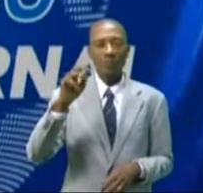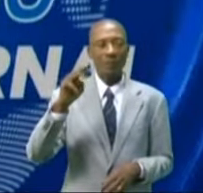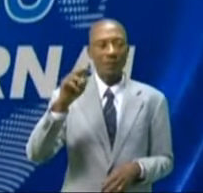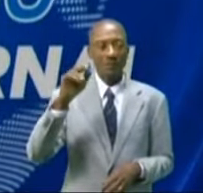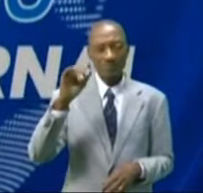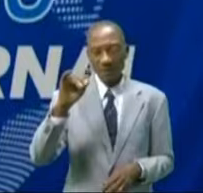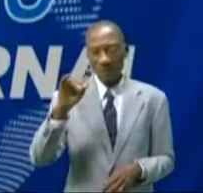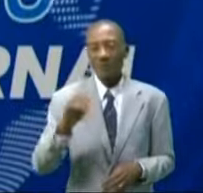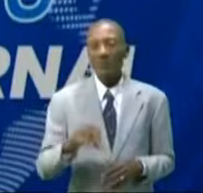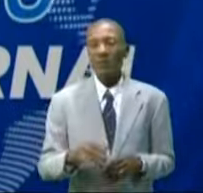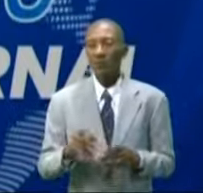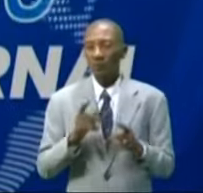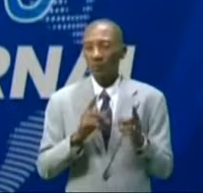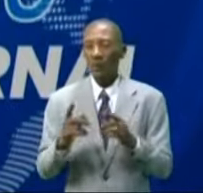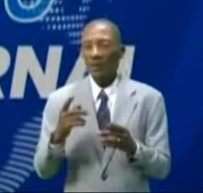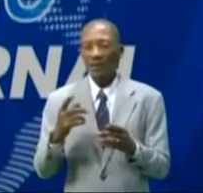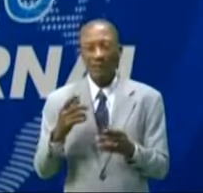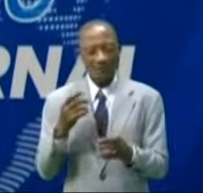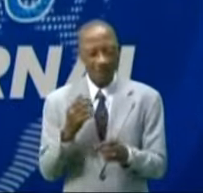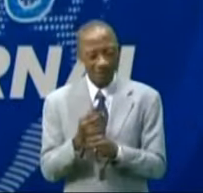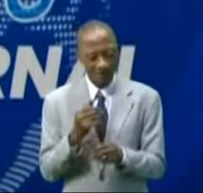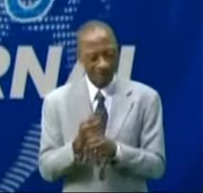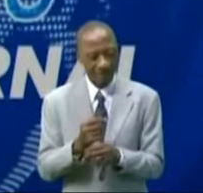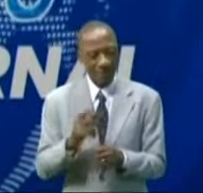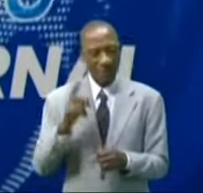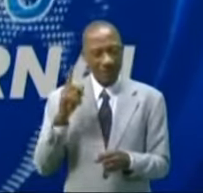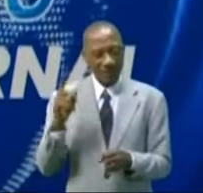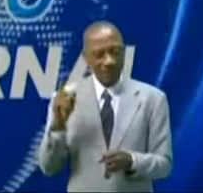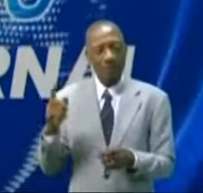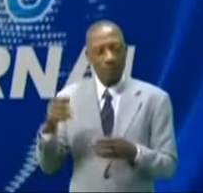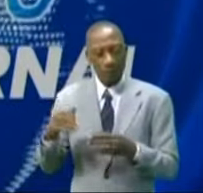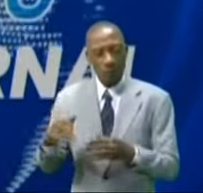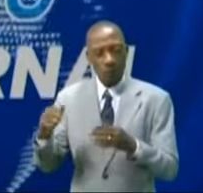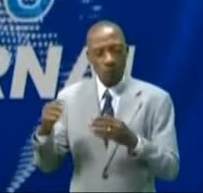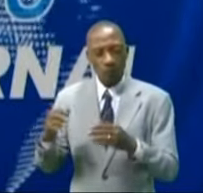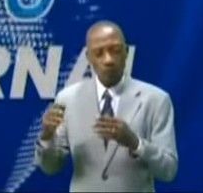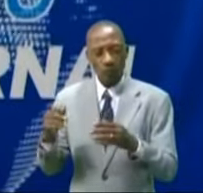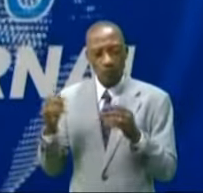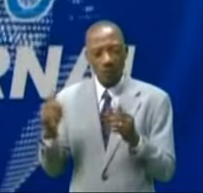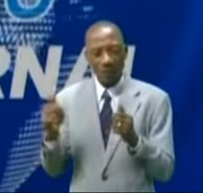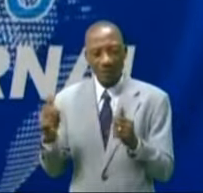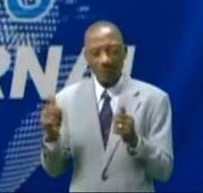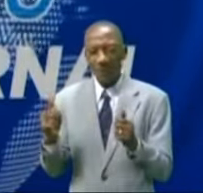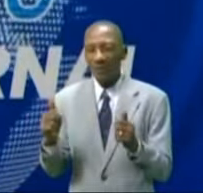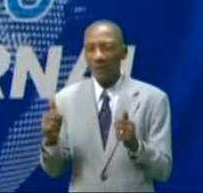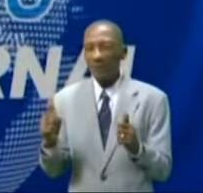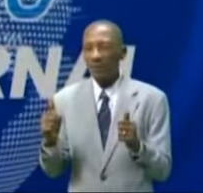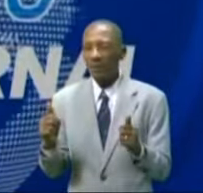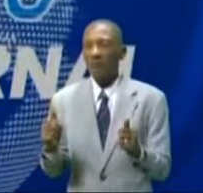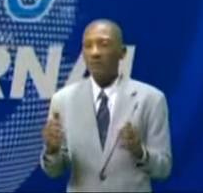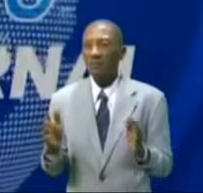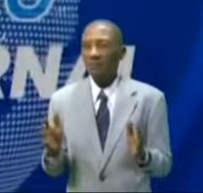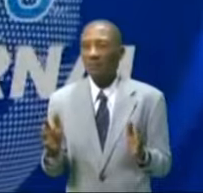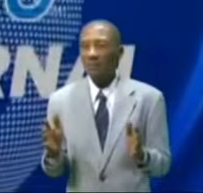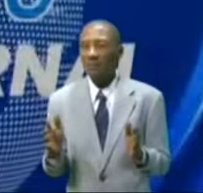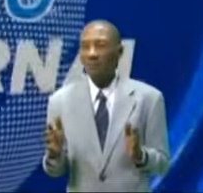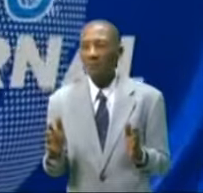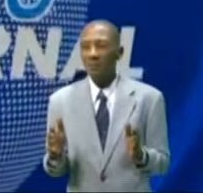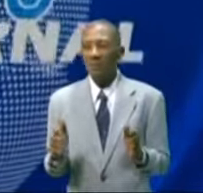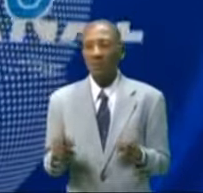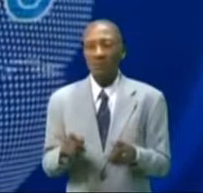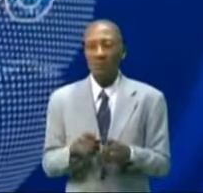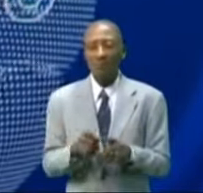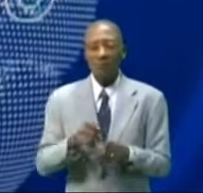se poursuit normalement bien et c'est dans le but d'assainir l'ancien fichier des payes. Les directeurs de la base des données numériques des